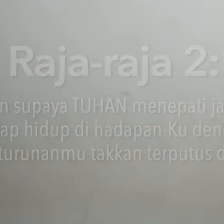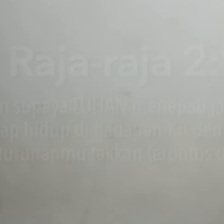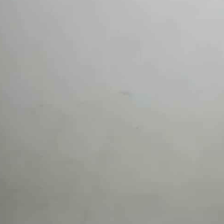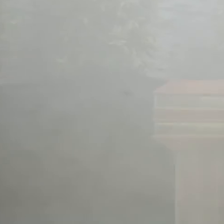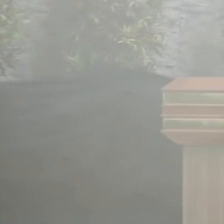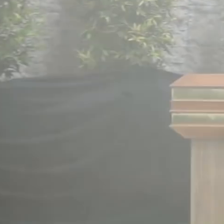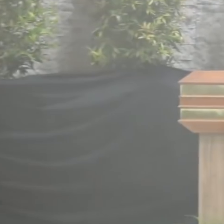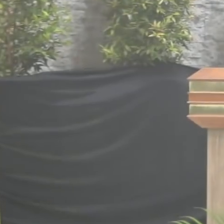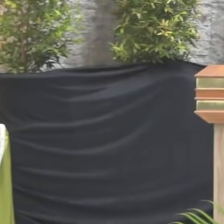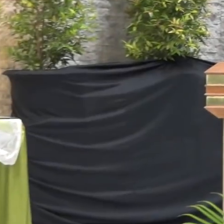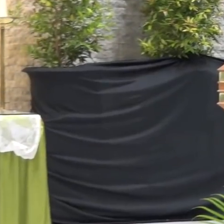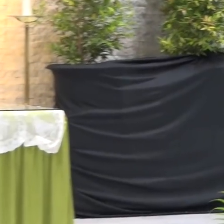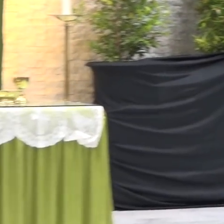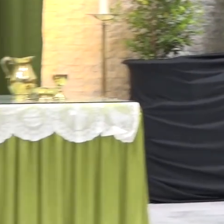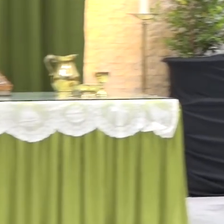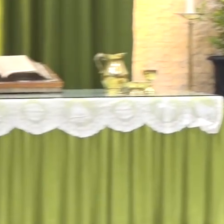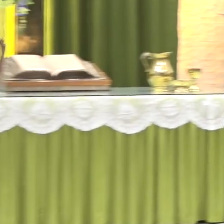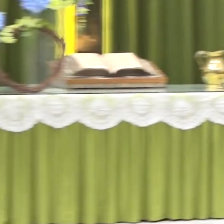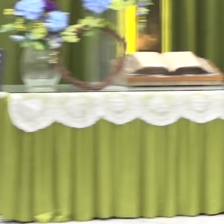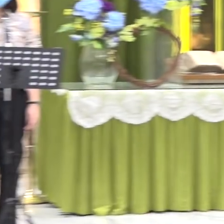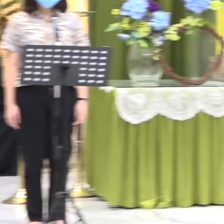Demikianlah firman Tuhan.